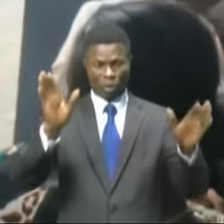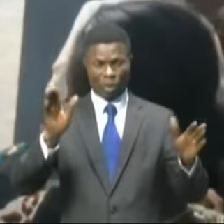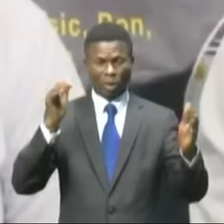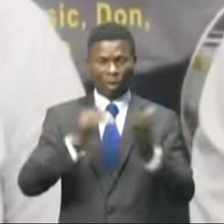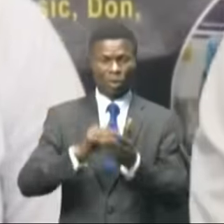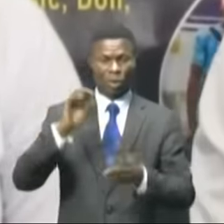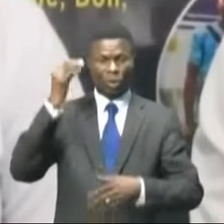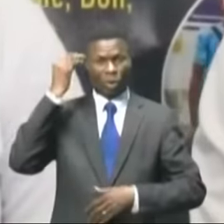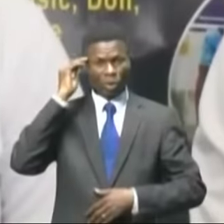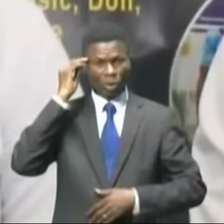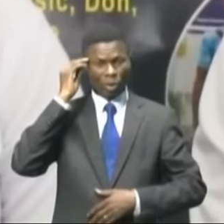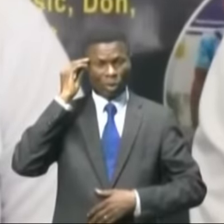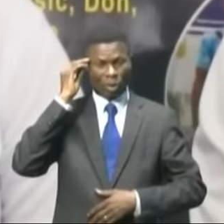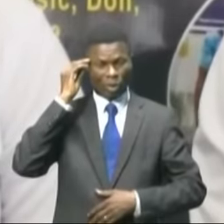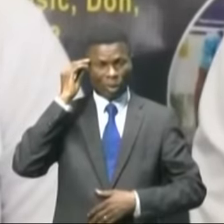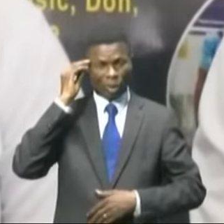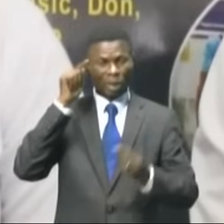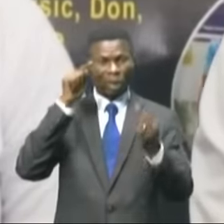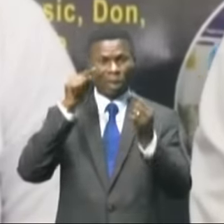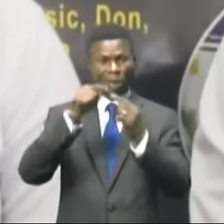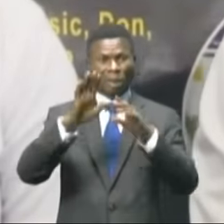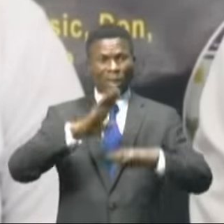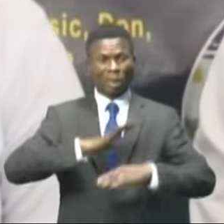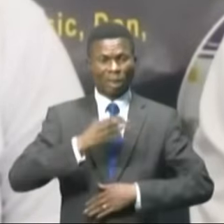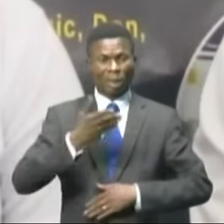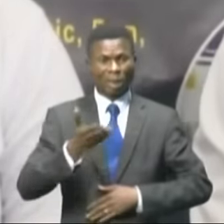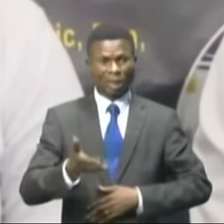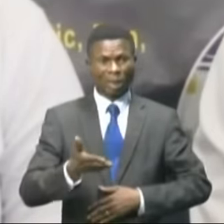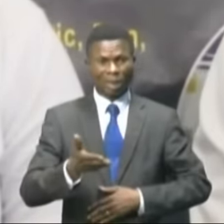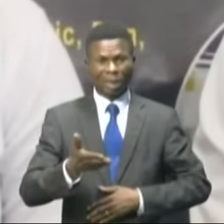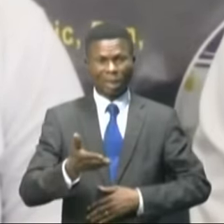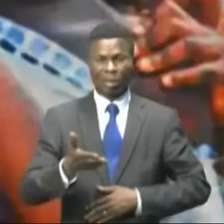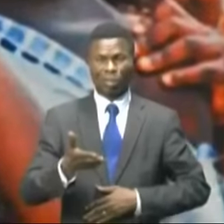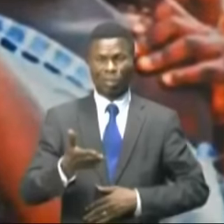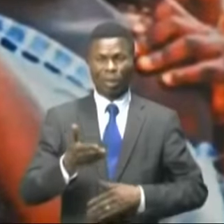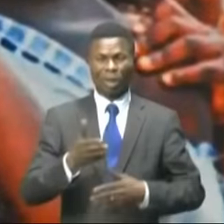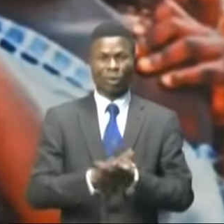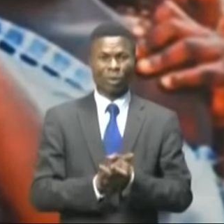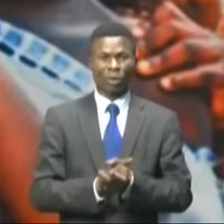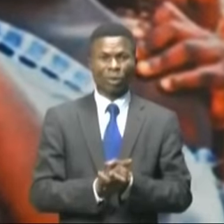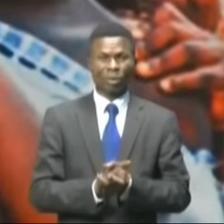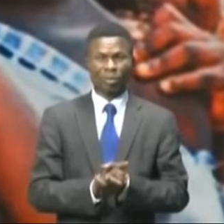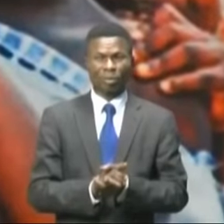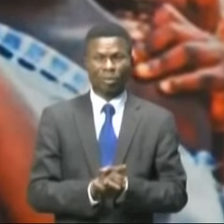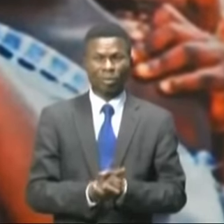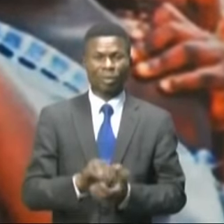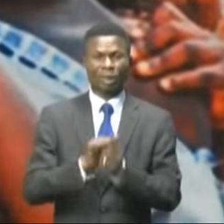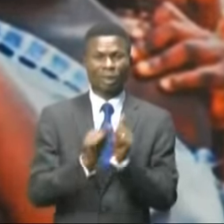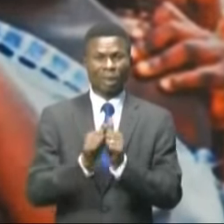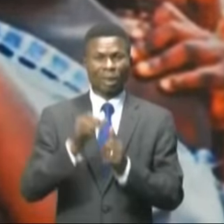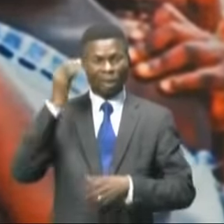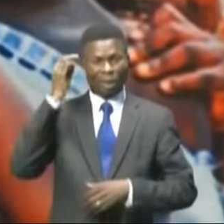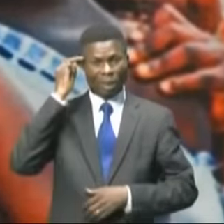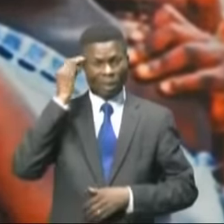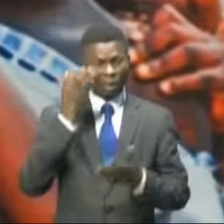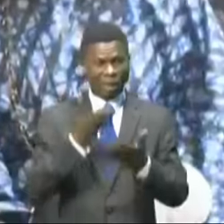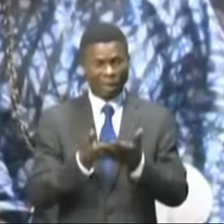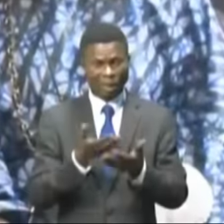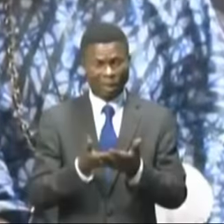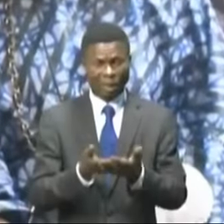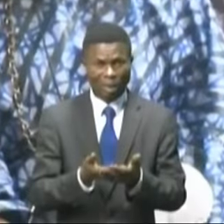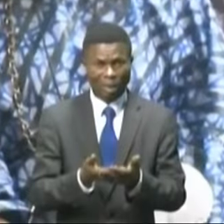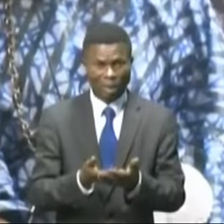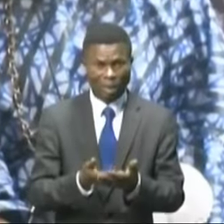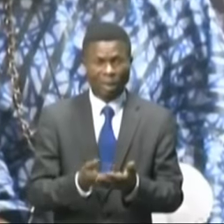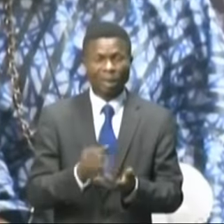SIDA, Paulette Lokonya-Sefou, ambassadrice de personnes vivant avec le VIH-SIDA, de montrer aux orphelins du